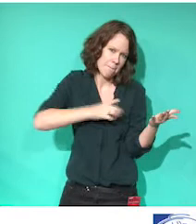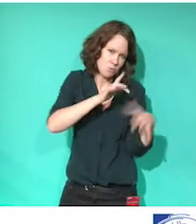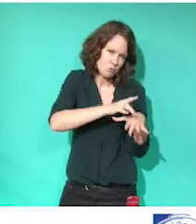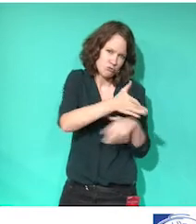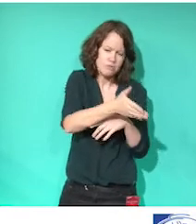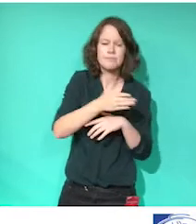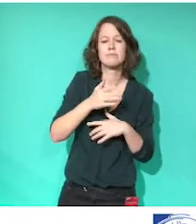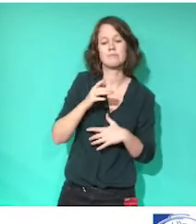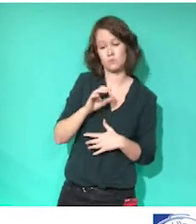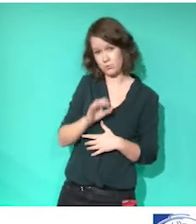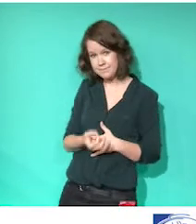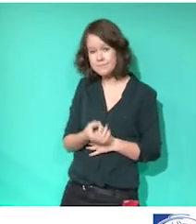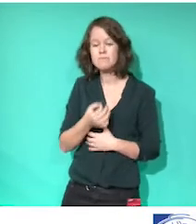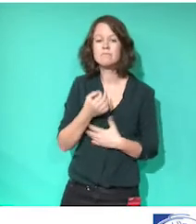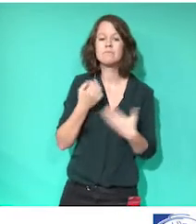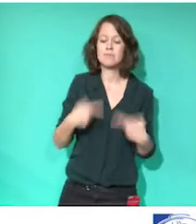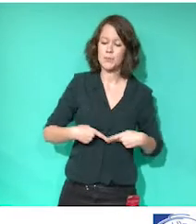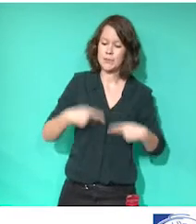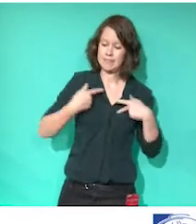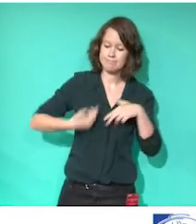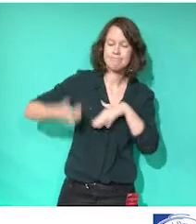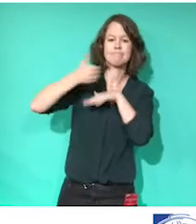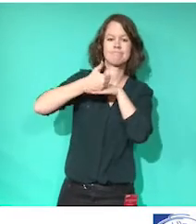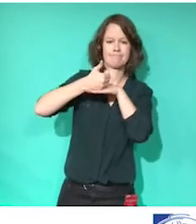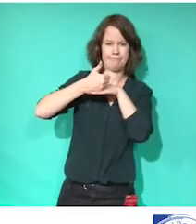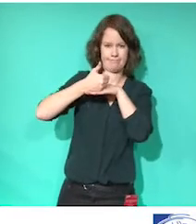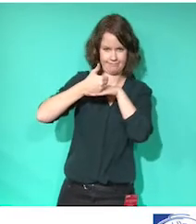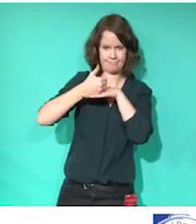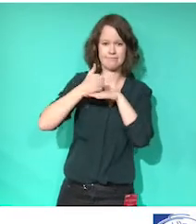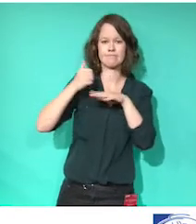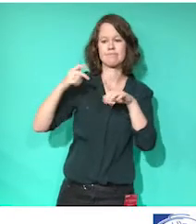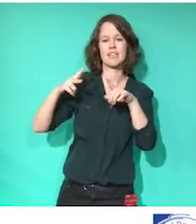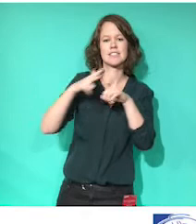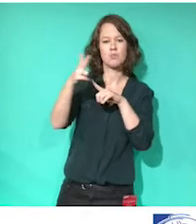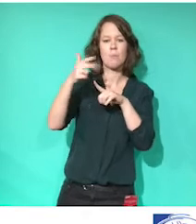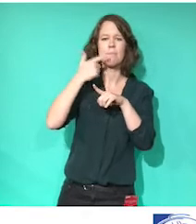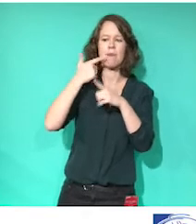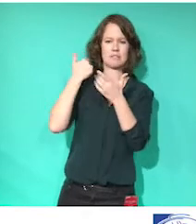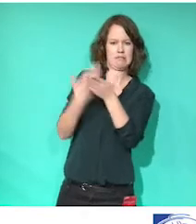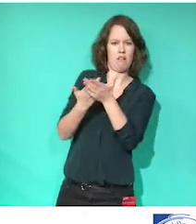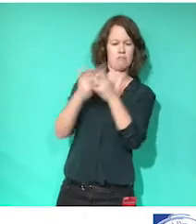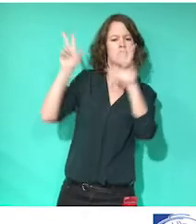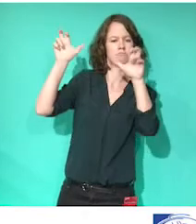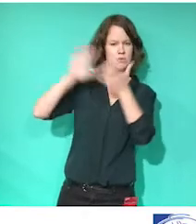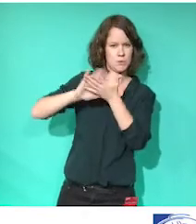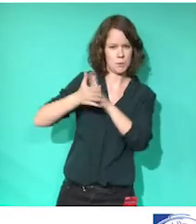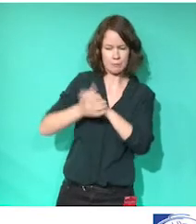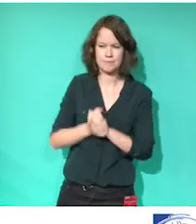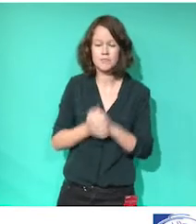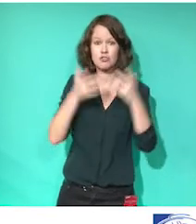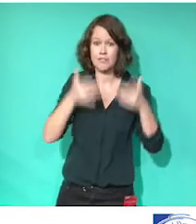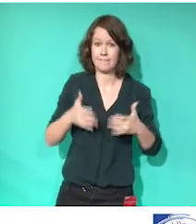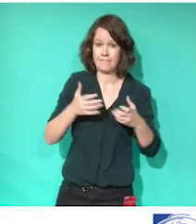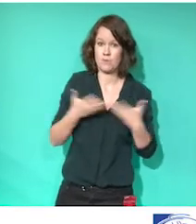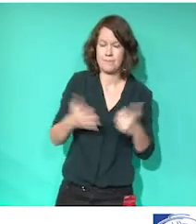donc, c'était un atelier donc, qui a été porté notamment par Excision Parlons-en. Quelques chiffres sur ces